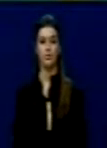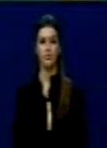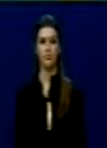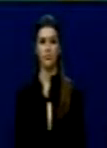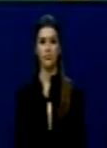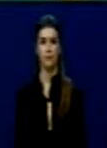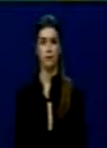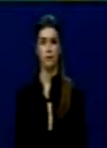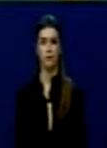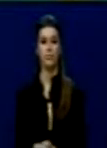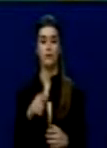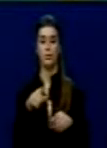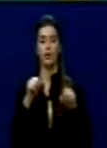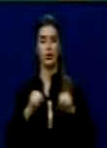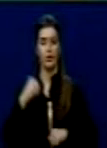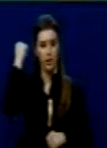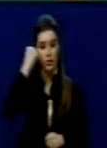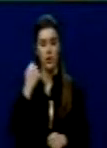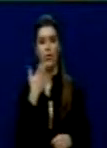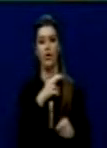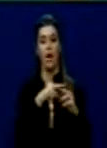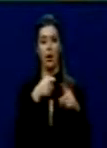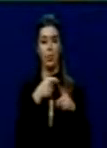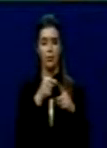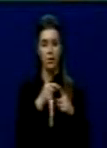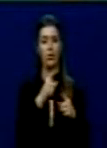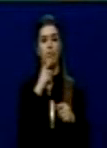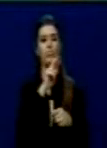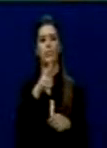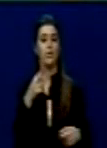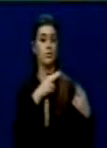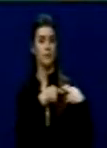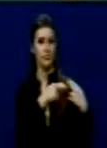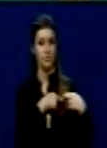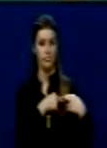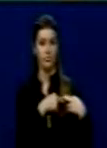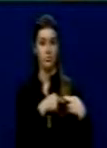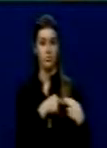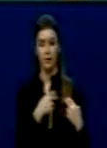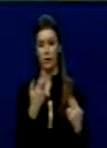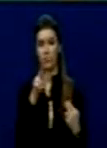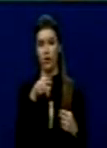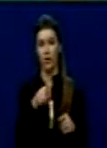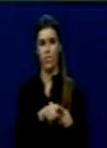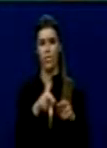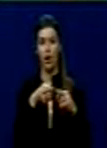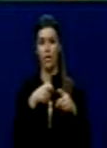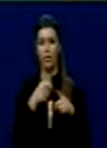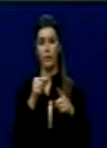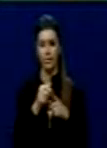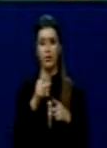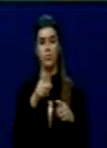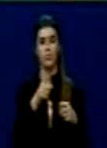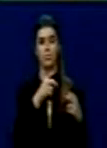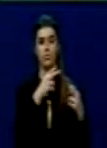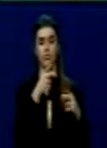qeveria e Kosovës ose AKP-ja edhe kush e ka përgjegjësinë kryesore për çështjen për cilën po flasim. Dhe natyrisht që AKP-ja është ajo agjencia